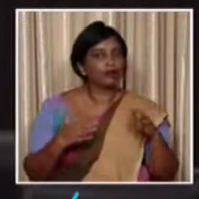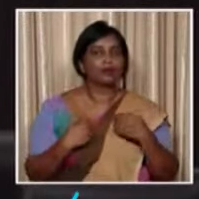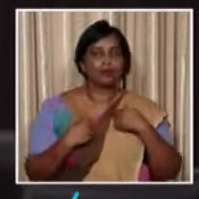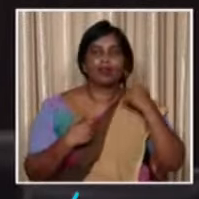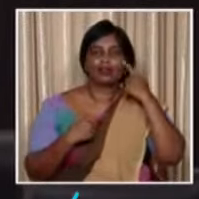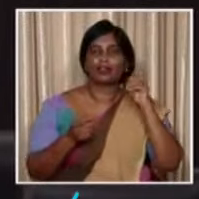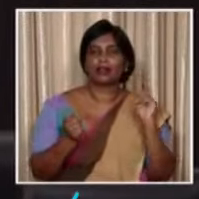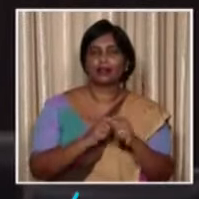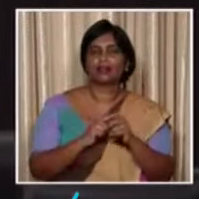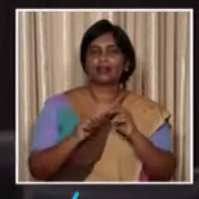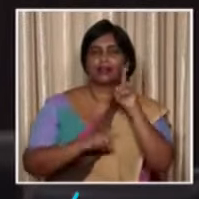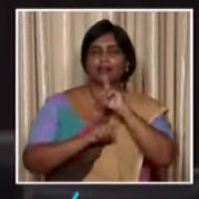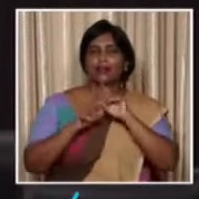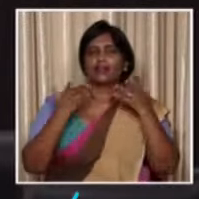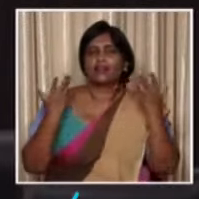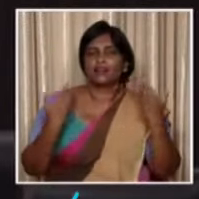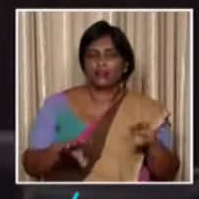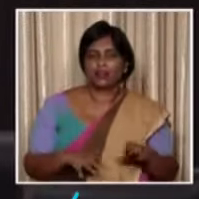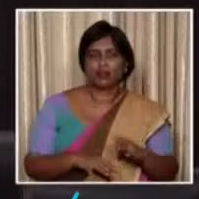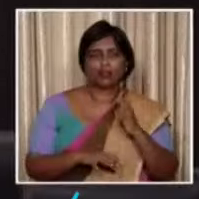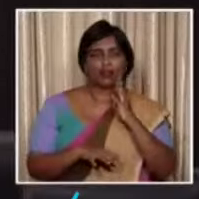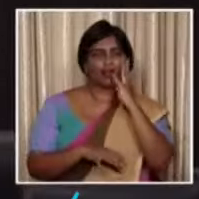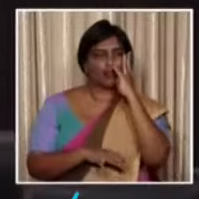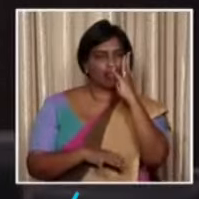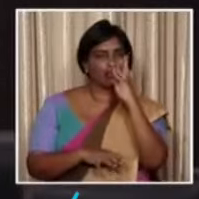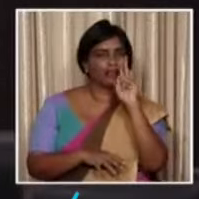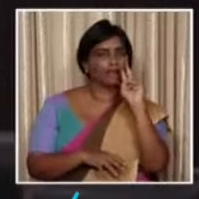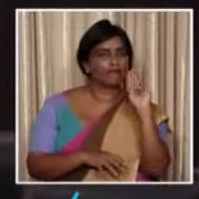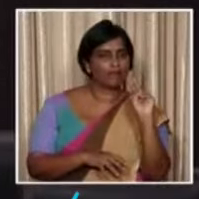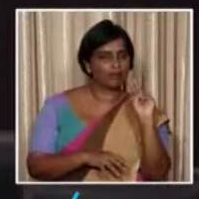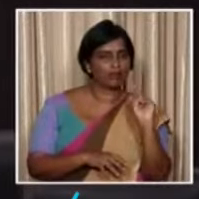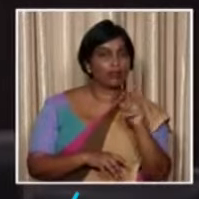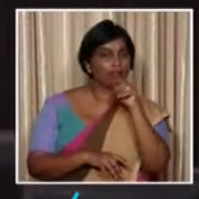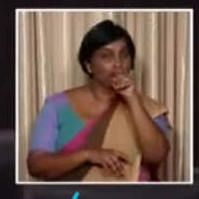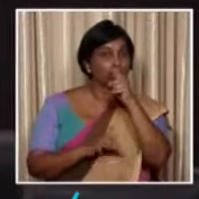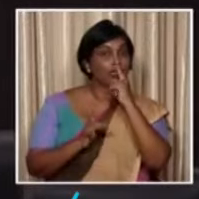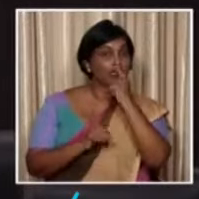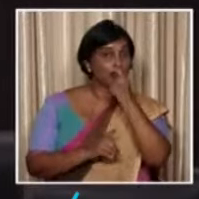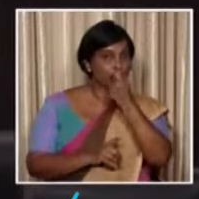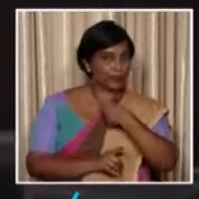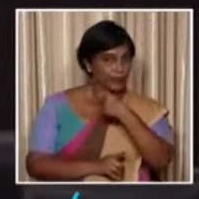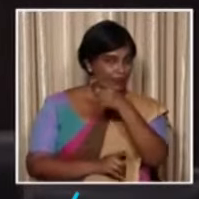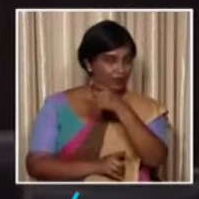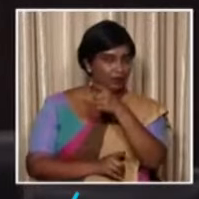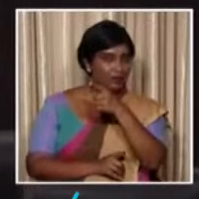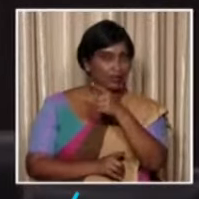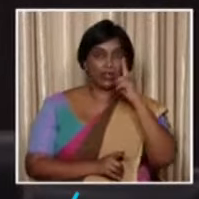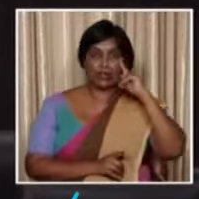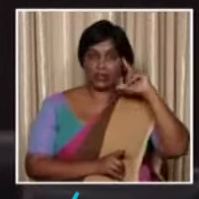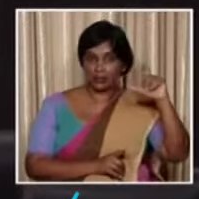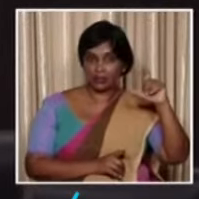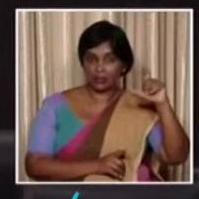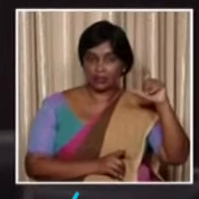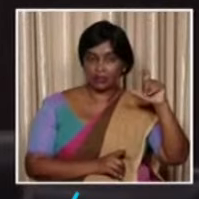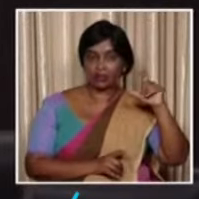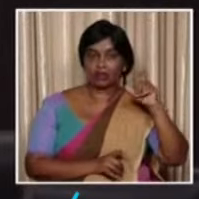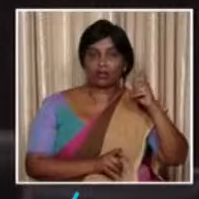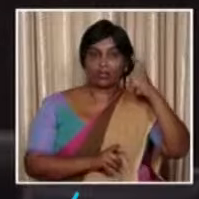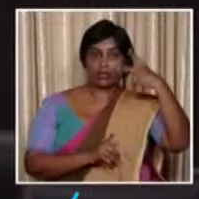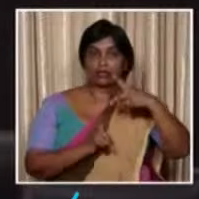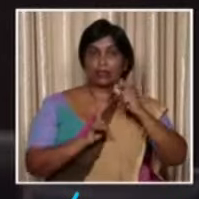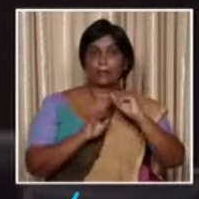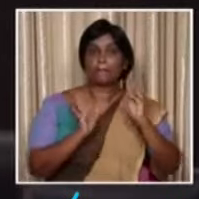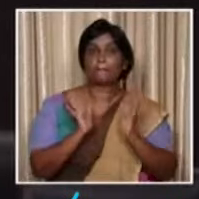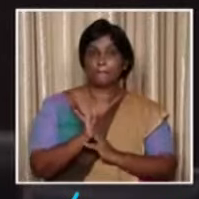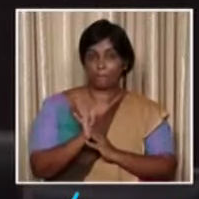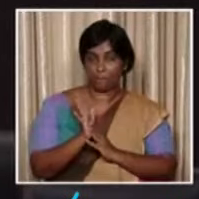දැන් ක්‍රිකට් සම්බන්ධ සාකච්ඡාව ඉවරයි කියලා 4:20ට ඔබතුමාගේ ආරාධනය තිබ්බා චීන නියෝජ්‍ය අගමැතිවරිය